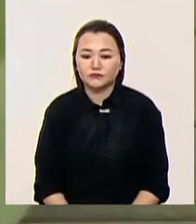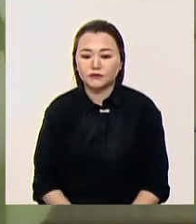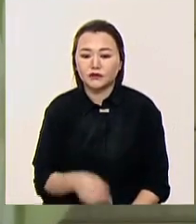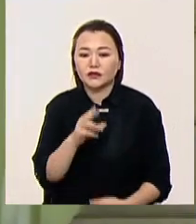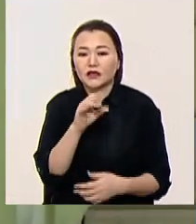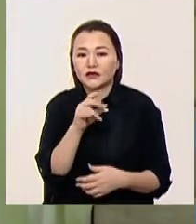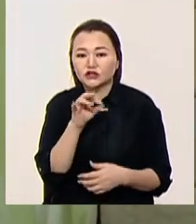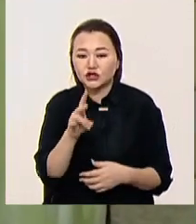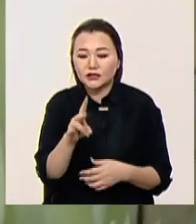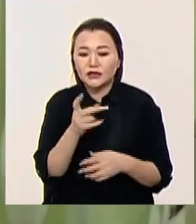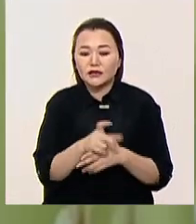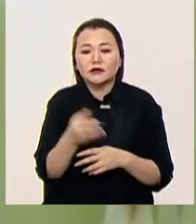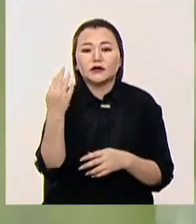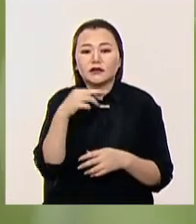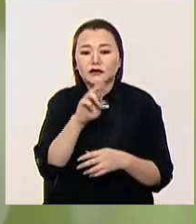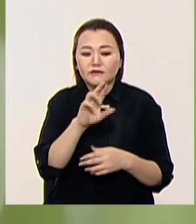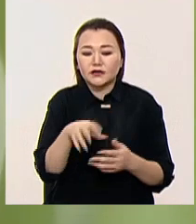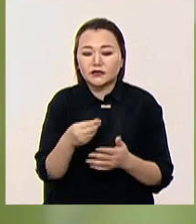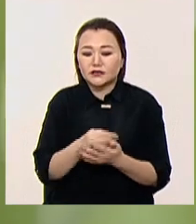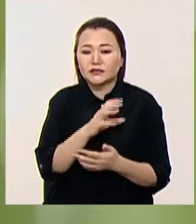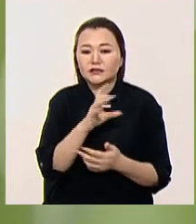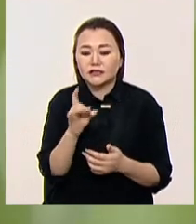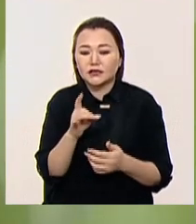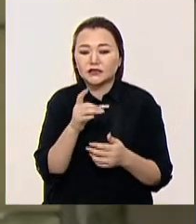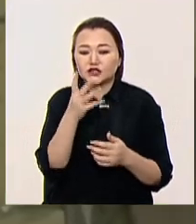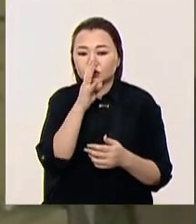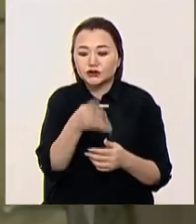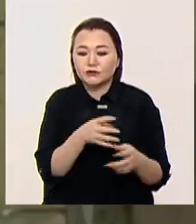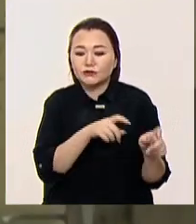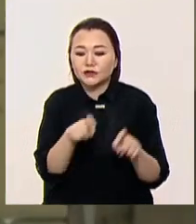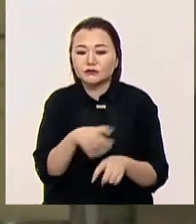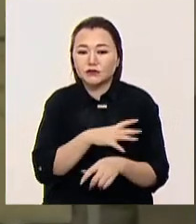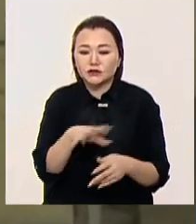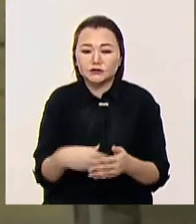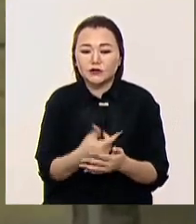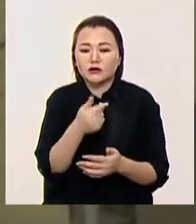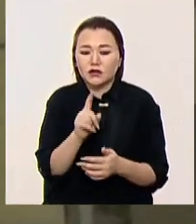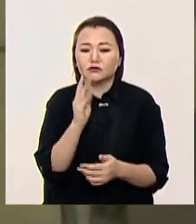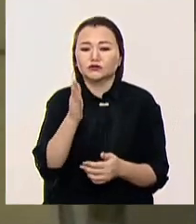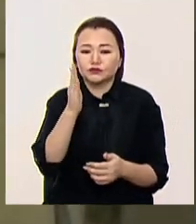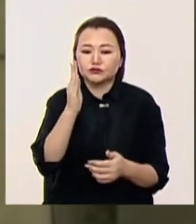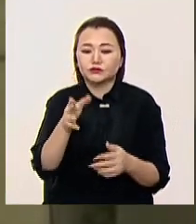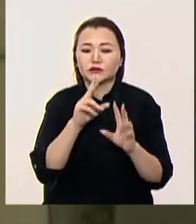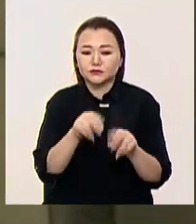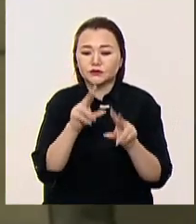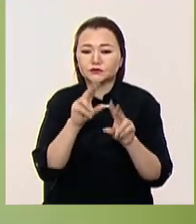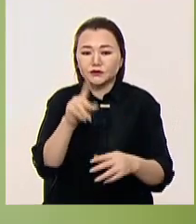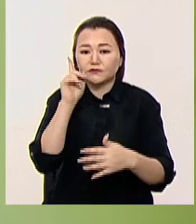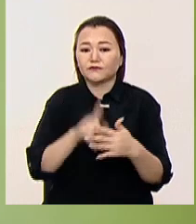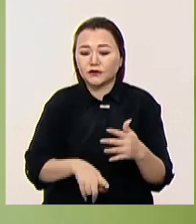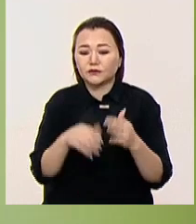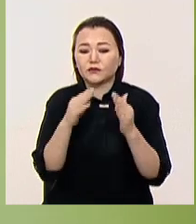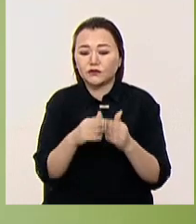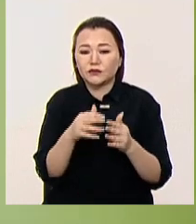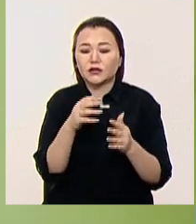Тайыржан Намазбаев сонау Қарағандыдан Кеңесарыққа 4 жыл бұрын қоныс аударыпты. Келгелі газ әне-міне болады деген қаңқу сөзге сеніп, үйін